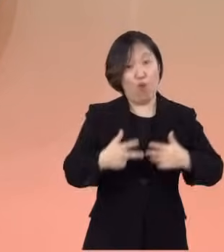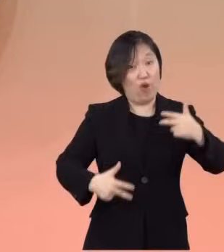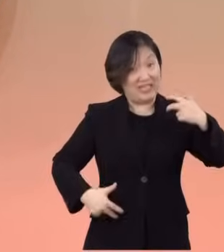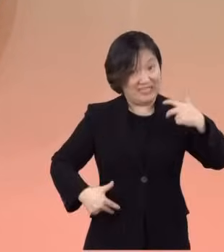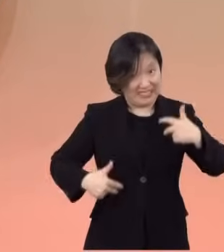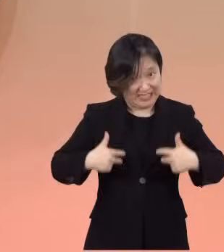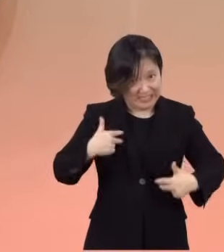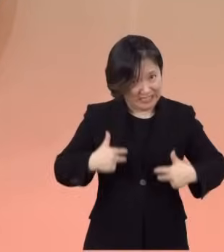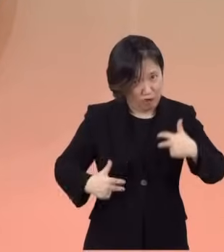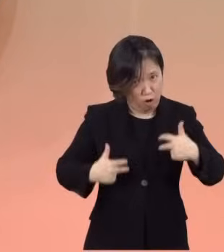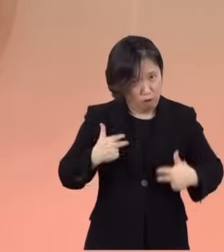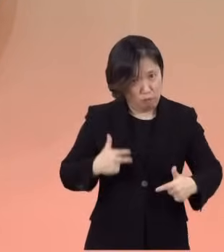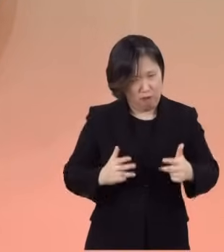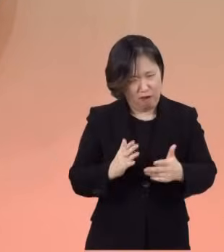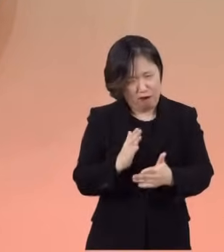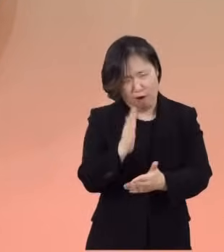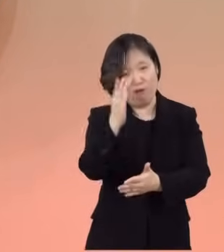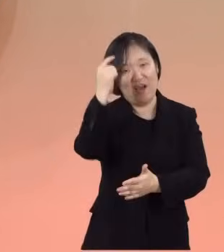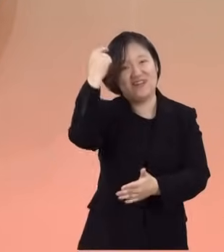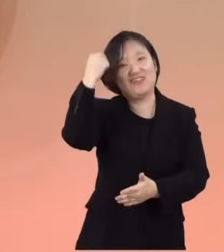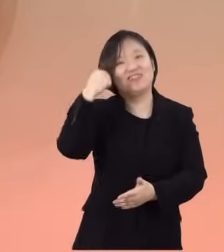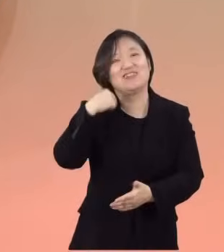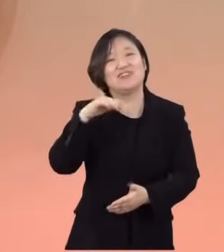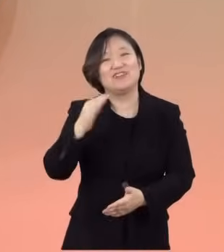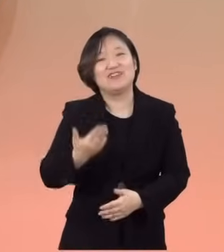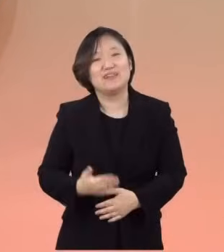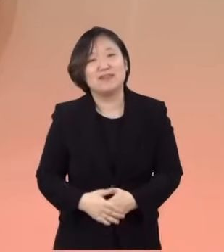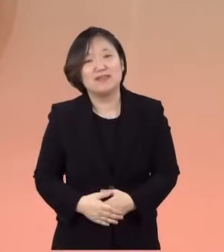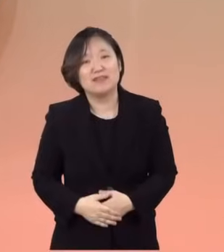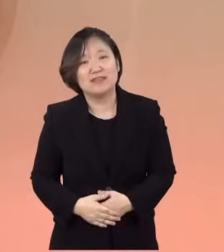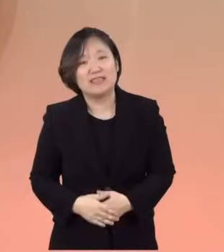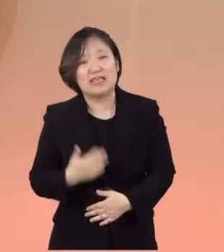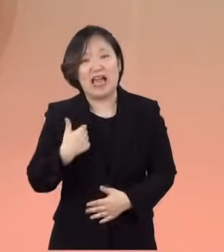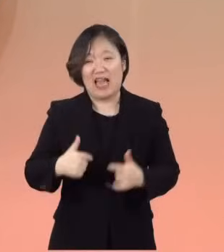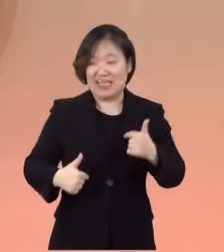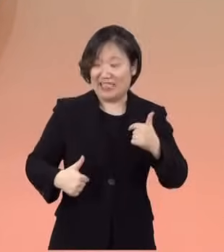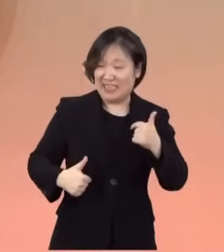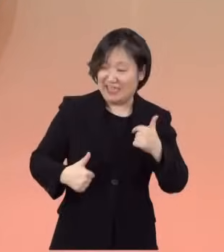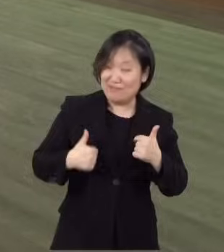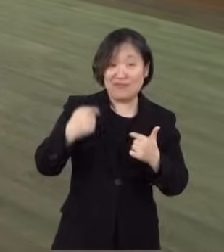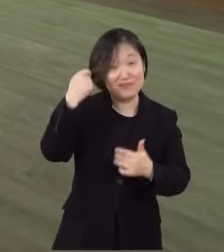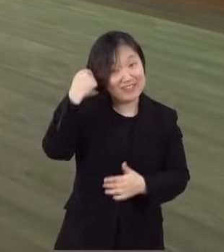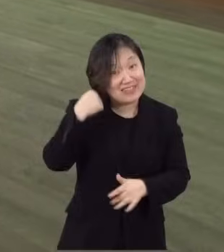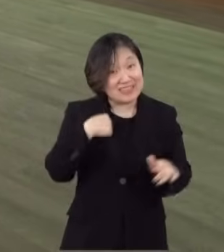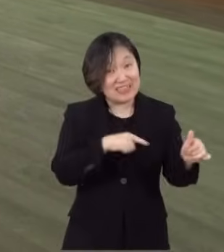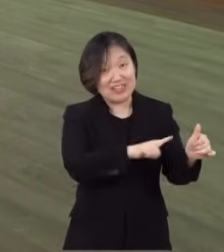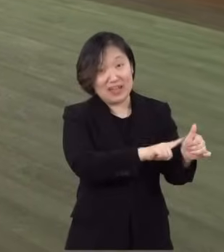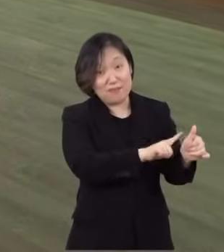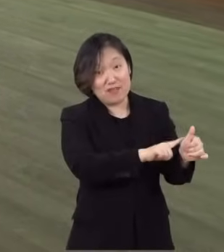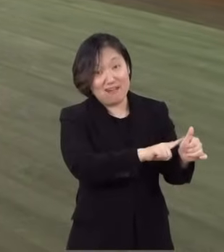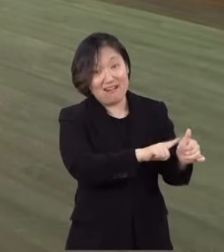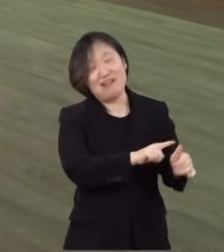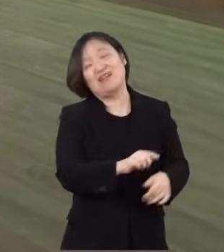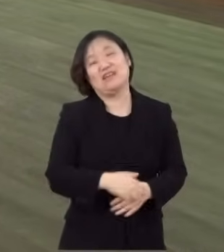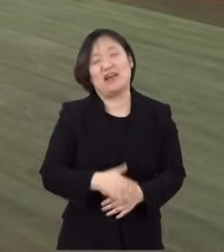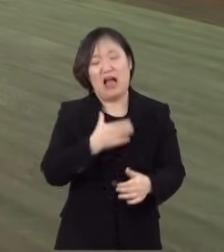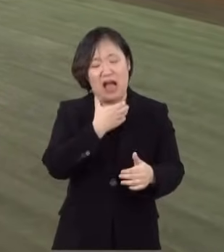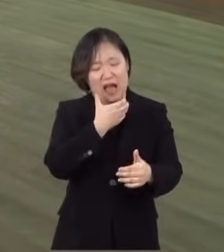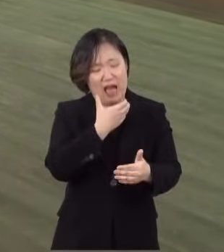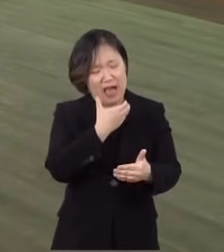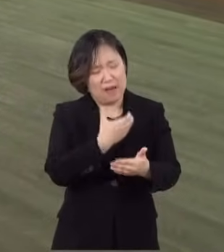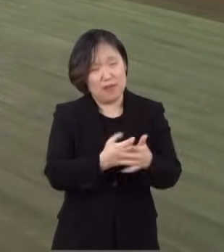즐거움과 그리고 시어를 느끼게 됩니다 기쁨을 느낀이